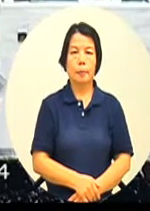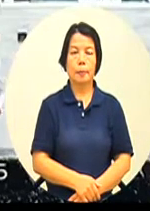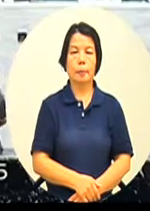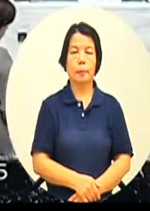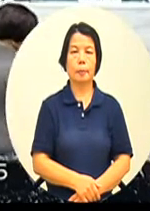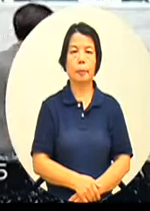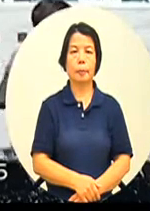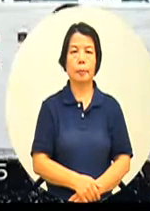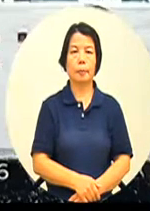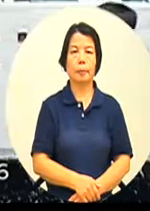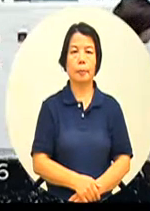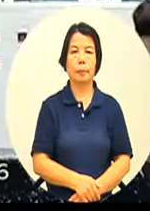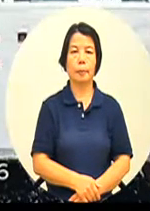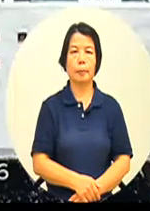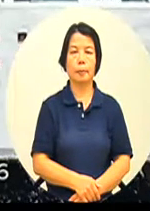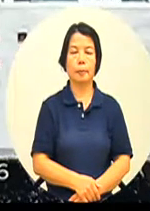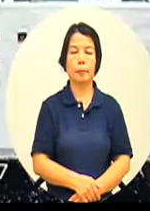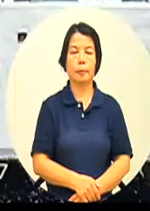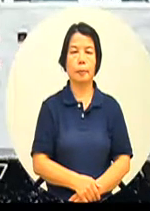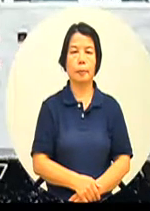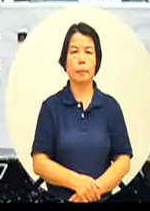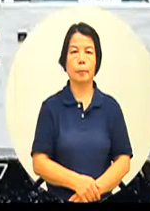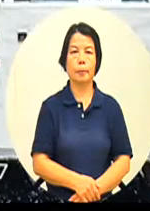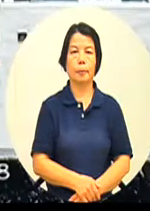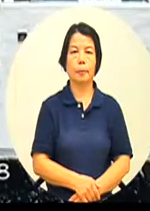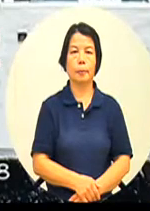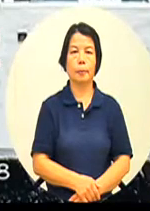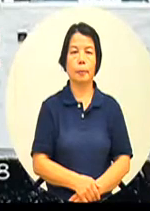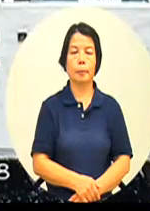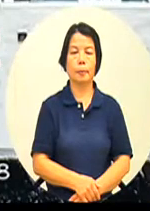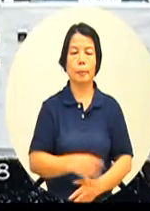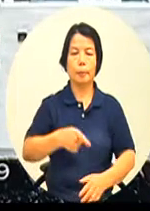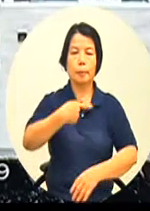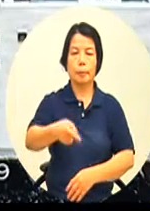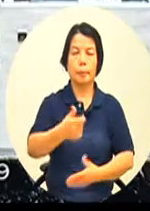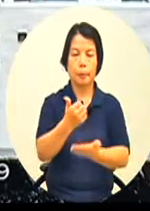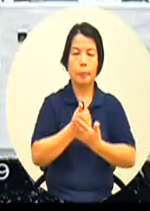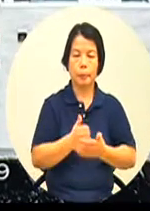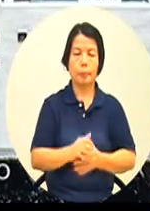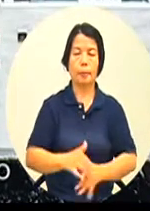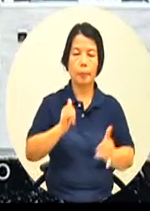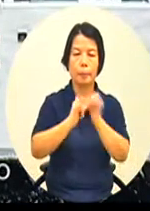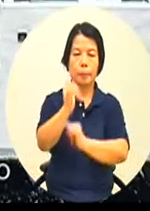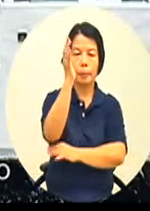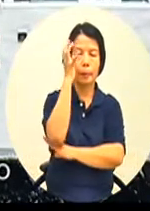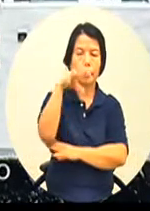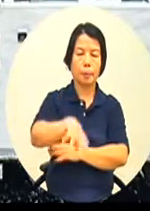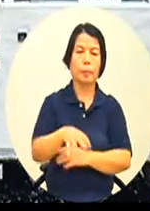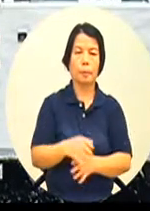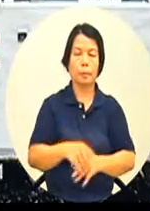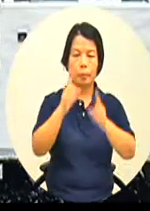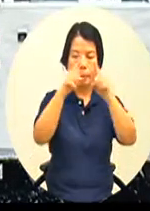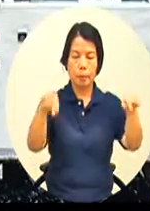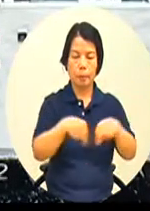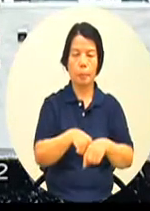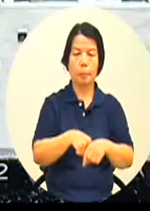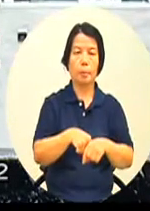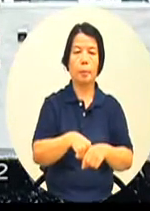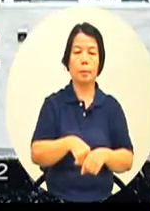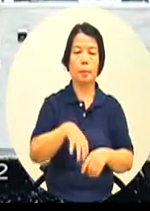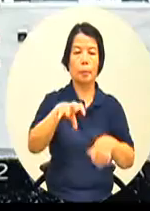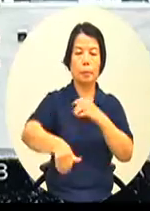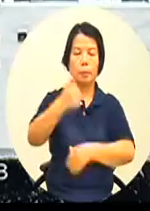好，谢谢法制局许局长业务报告。接下来我们请民政局张局长业务报告。